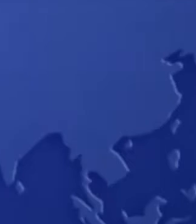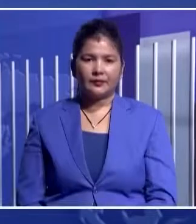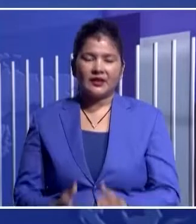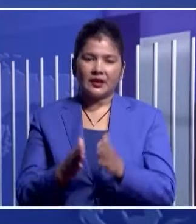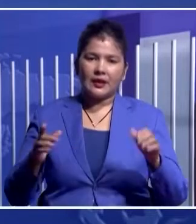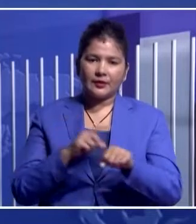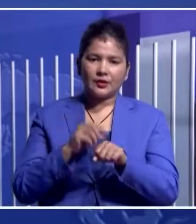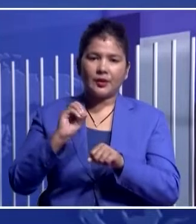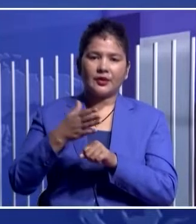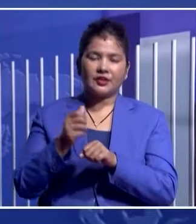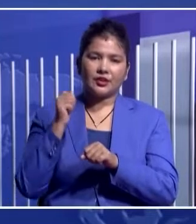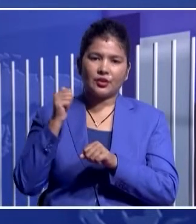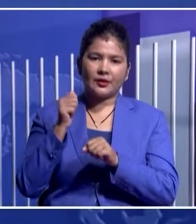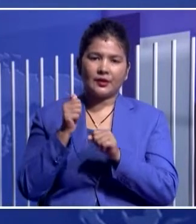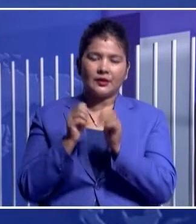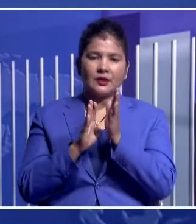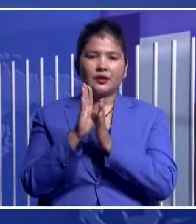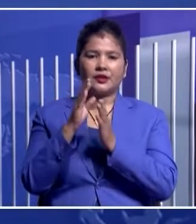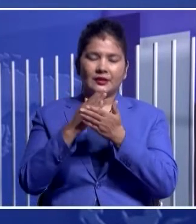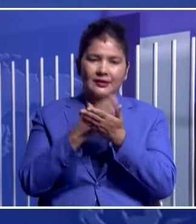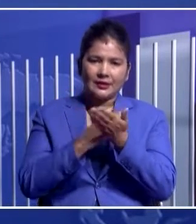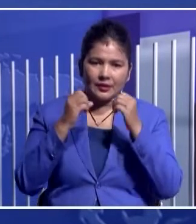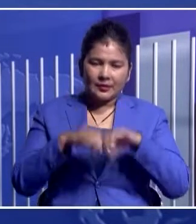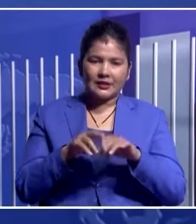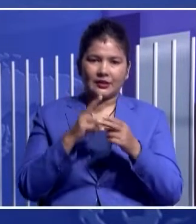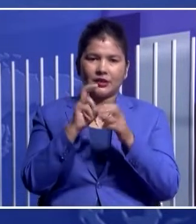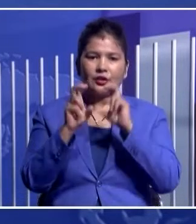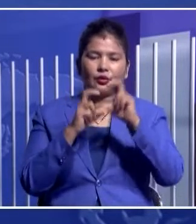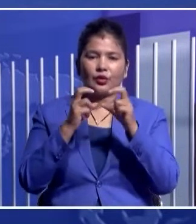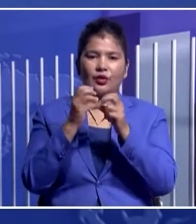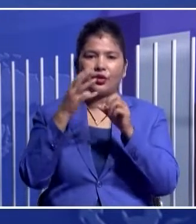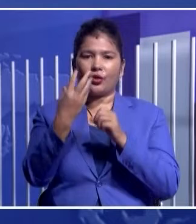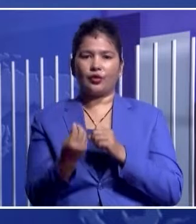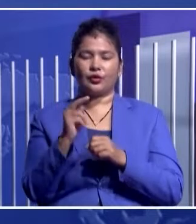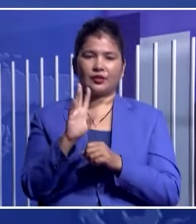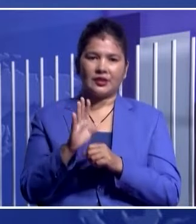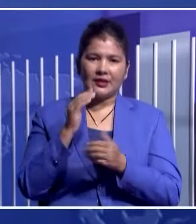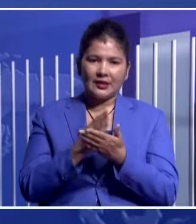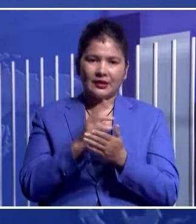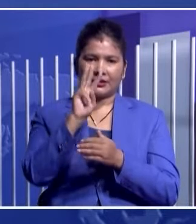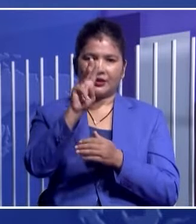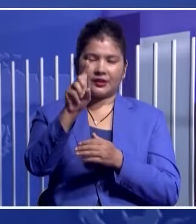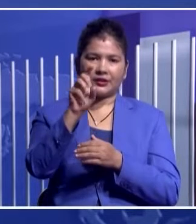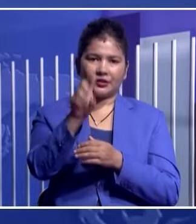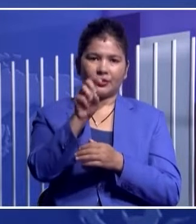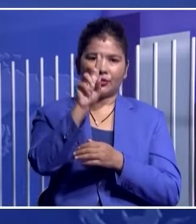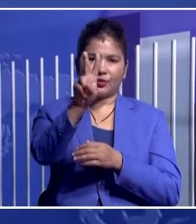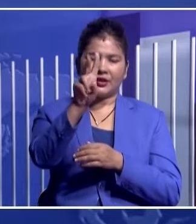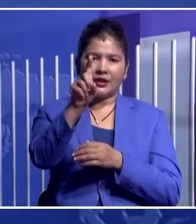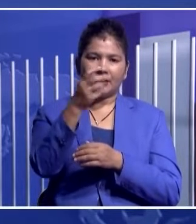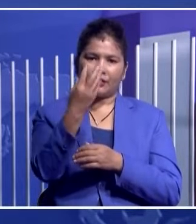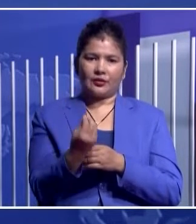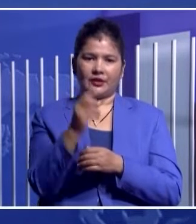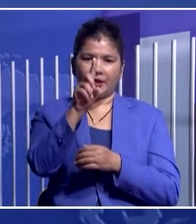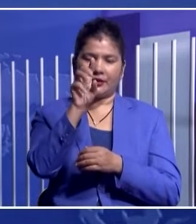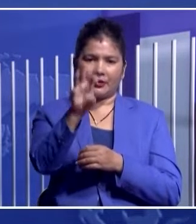लामो समयपछि हिजो बढेको सेयर बजार आज भने दोहोरो अङ्कले घटेको छ। सेयर बजार परिसूचक नेप्से आज 31.21 अङ्कले घटेर